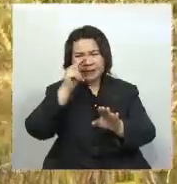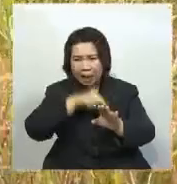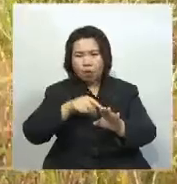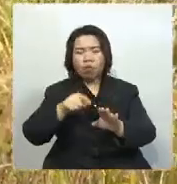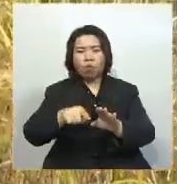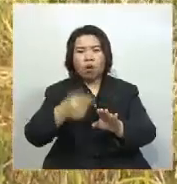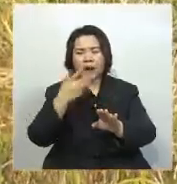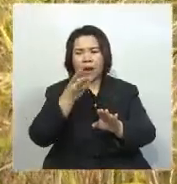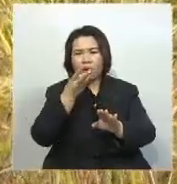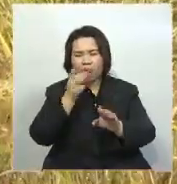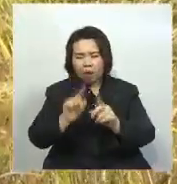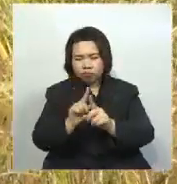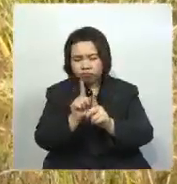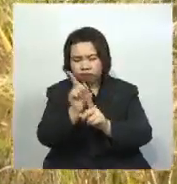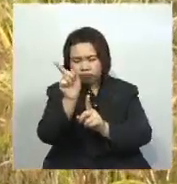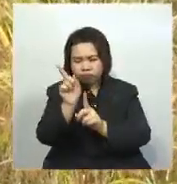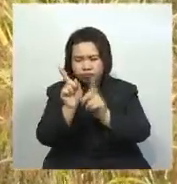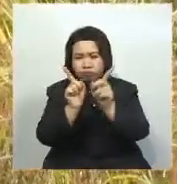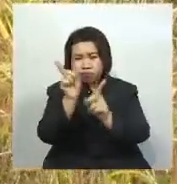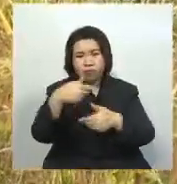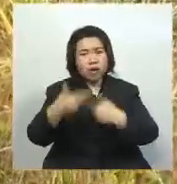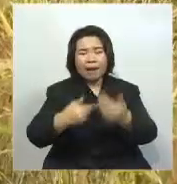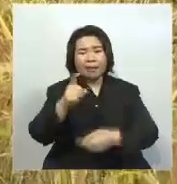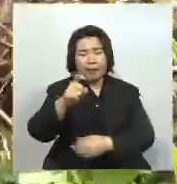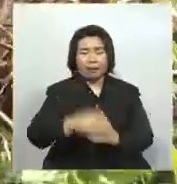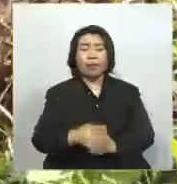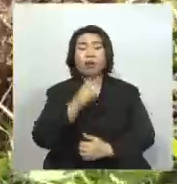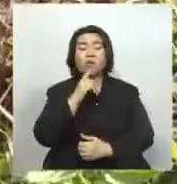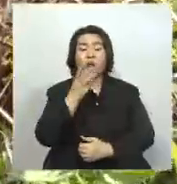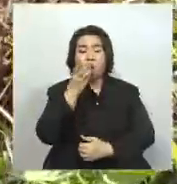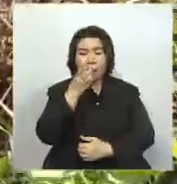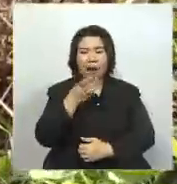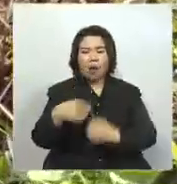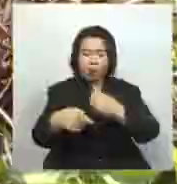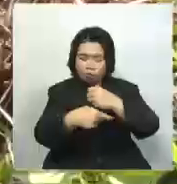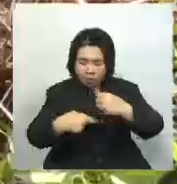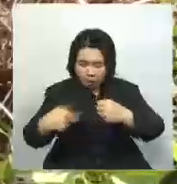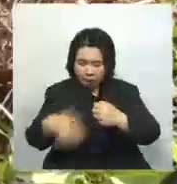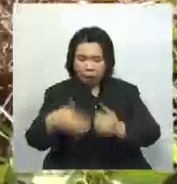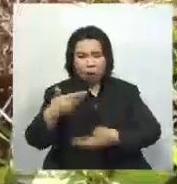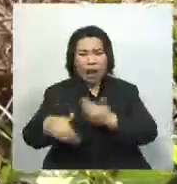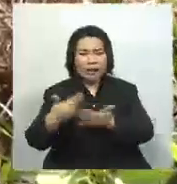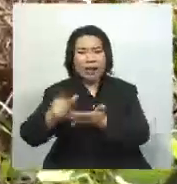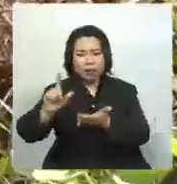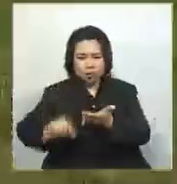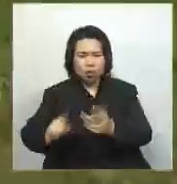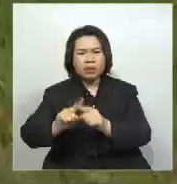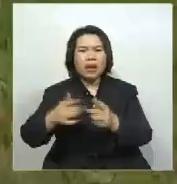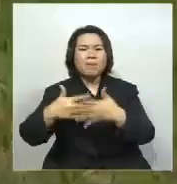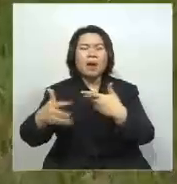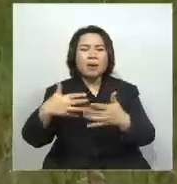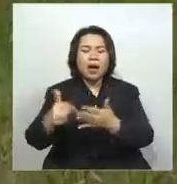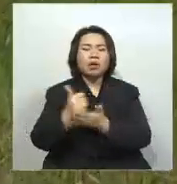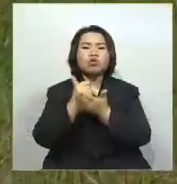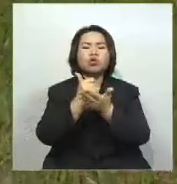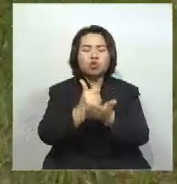ข้าวงอกจนไม่สามารถขายได้ถึงแม้ว่าข้าวที่จมน้ำอาจจะขายได้ราคาไม่มากแต่ก็สามารถขายเพื่อลดต้นทุน